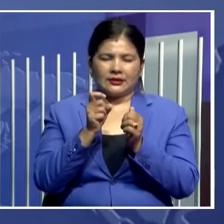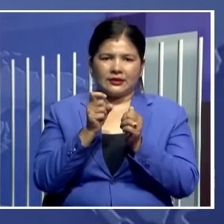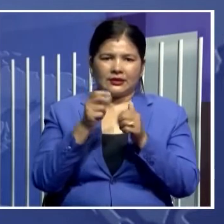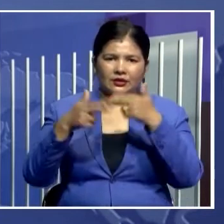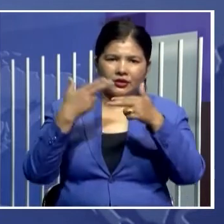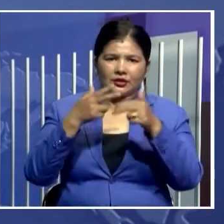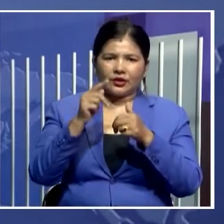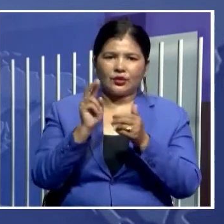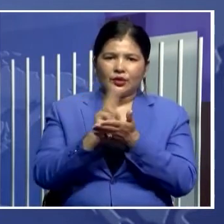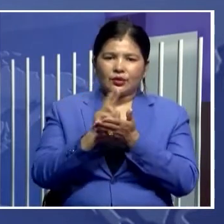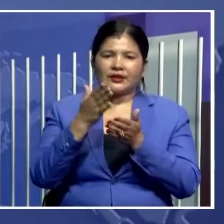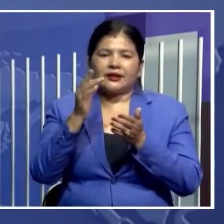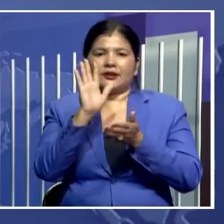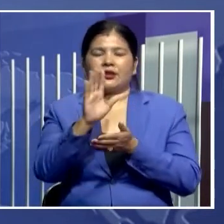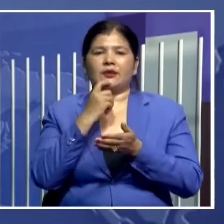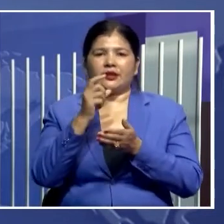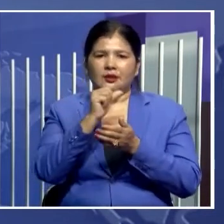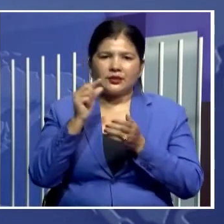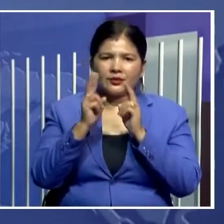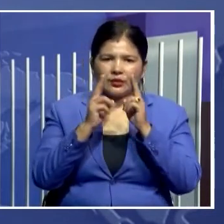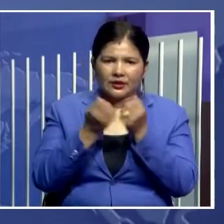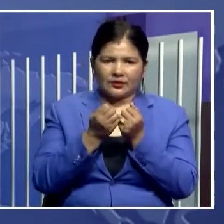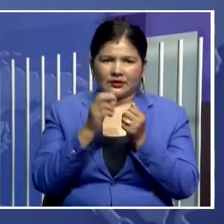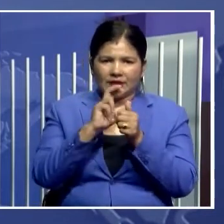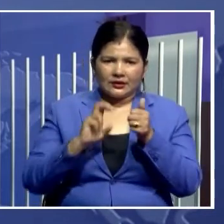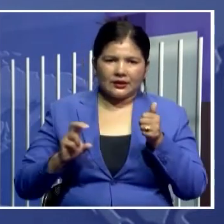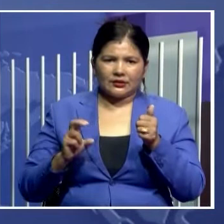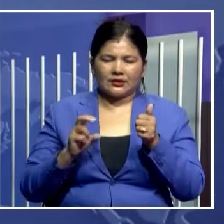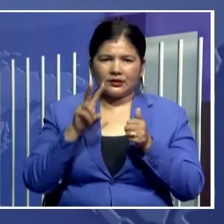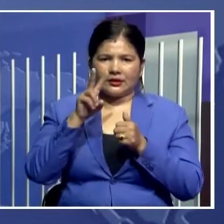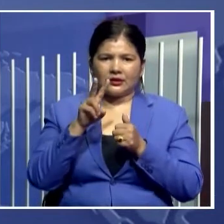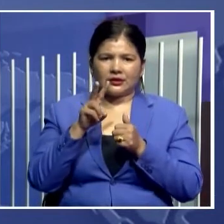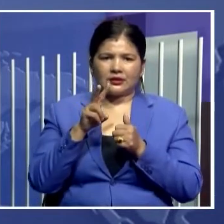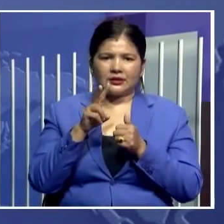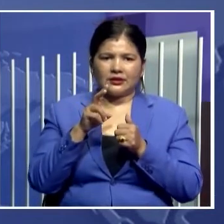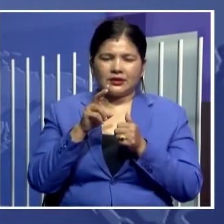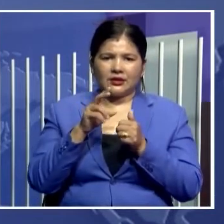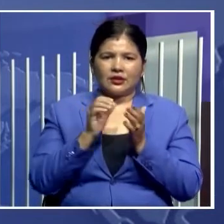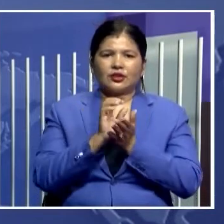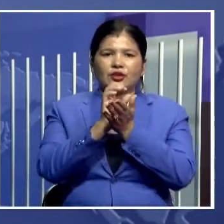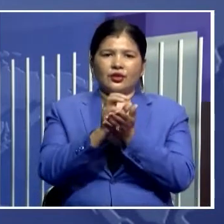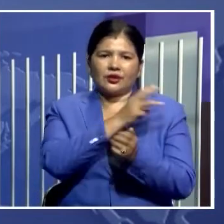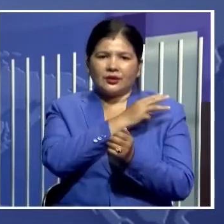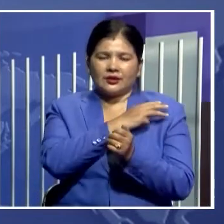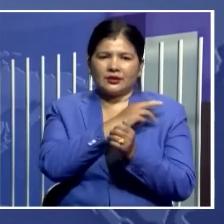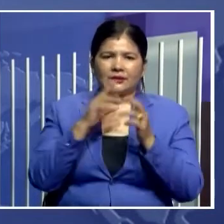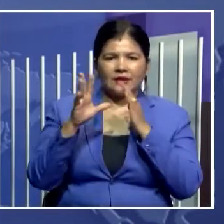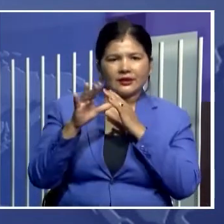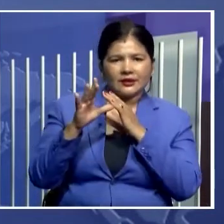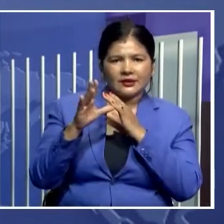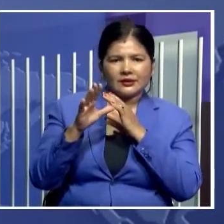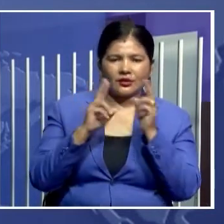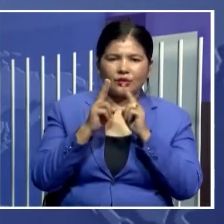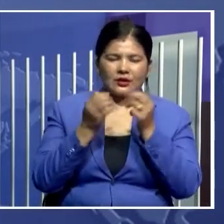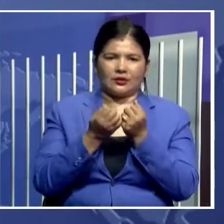चलिरहेको विवरणहरू के छन् भन्ने विषयमा कुराकानी गर्नका लागि दार्चुला स्थित हाम्रा सहकर्मी कृष्ण धामीसँग प्रयास गरिराखेका छौँ हामी कुराकानी गर्नका